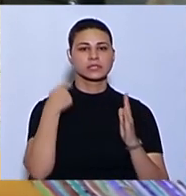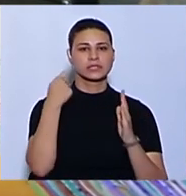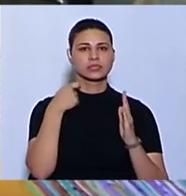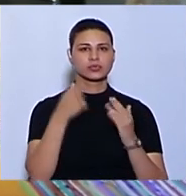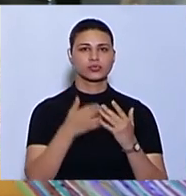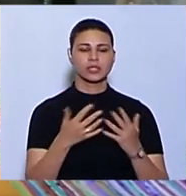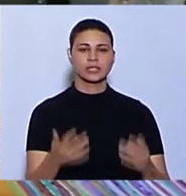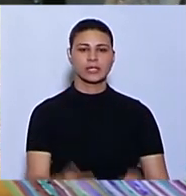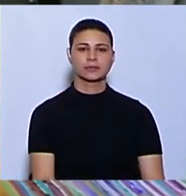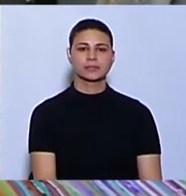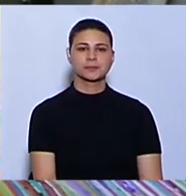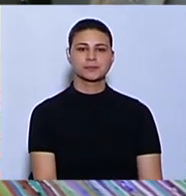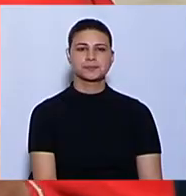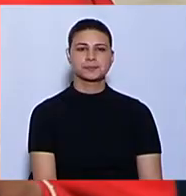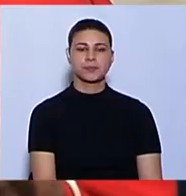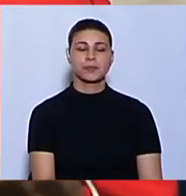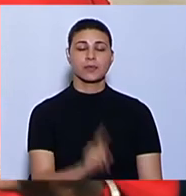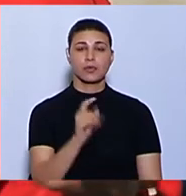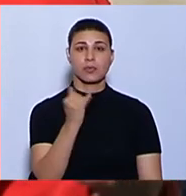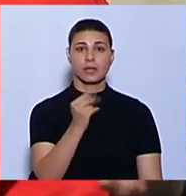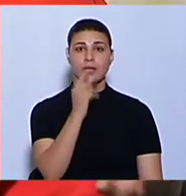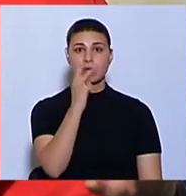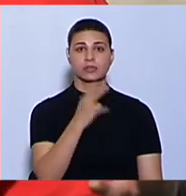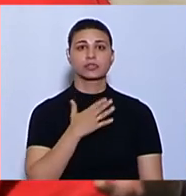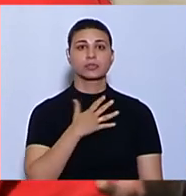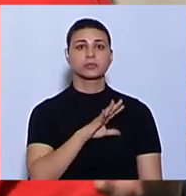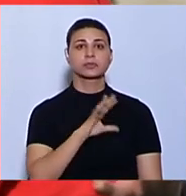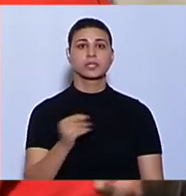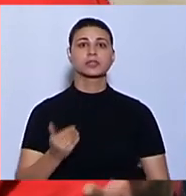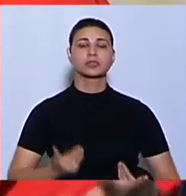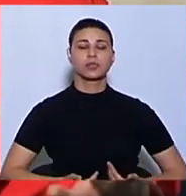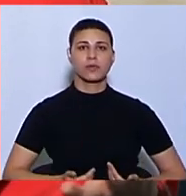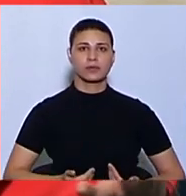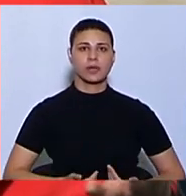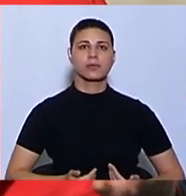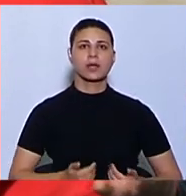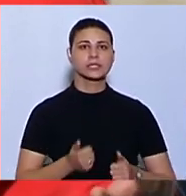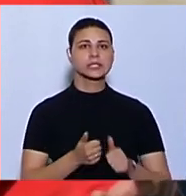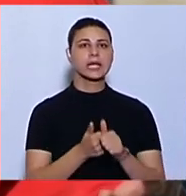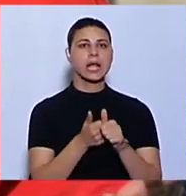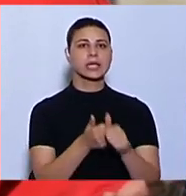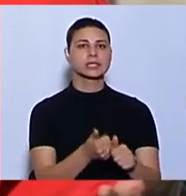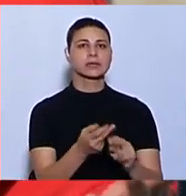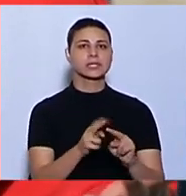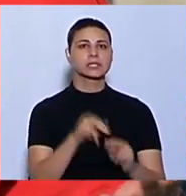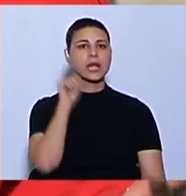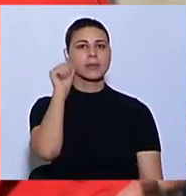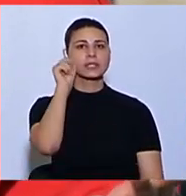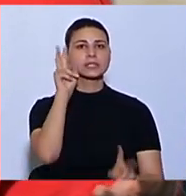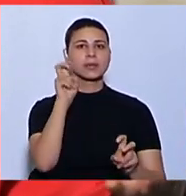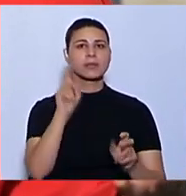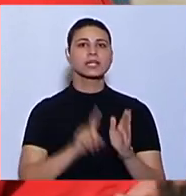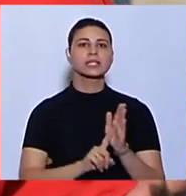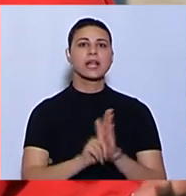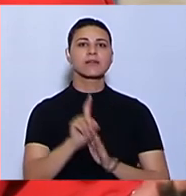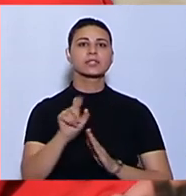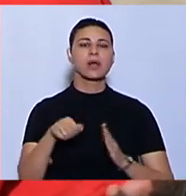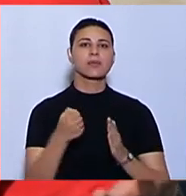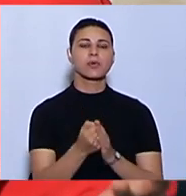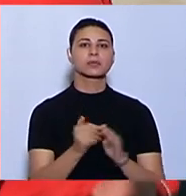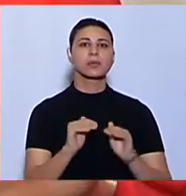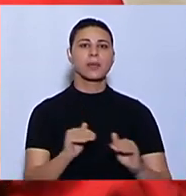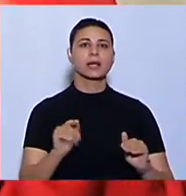სიუჟეტებს. რომ ვაკვირდებიან მთელ ჩემ ცხოვრებას, გაზდევს ეს აფხაზეთის თემა თავიდან ბოლომდე,